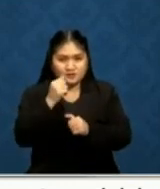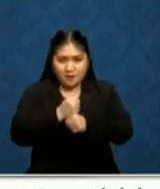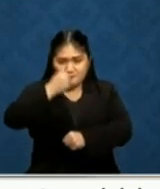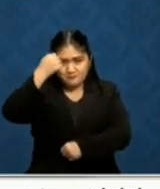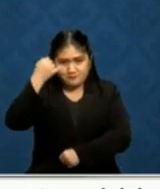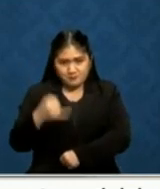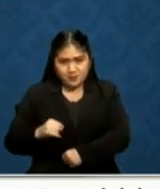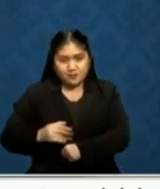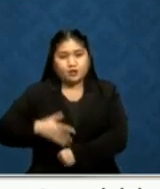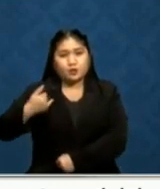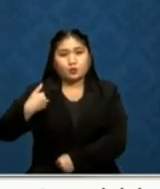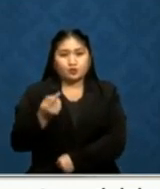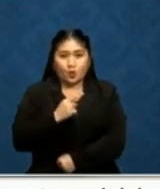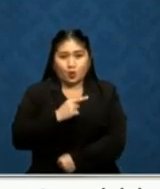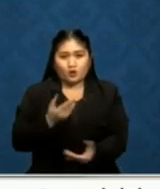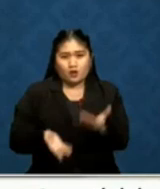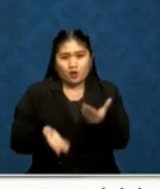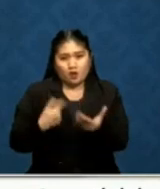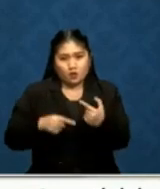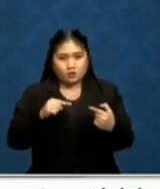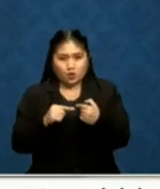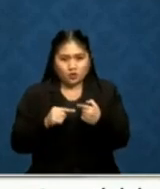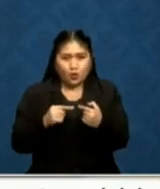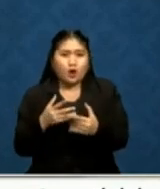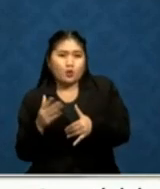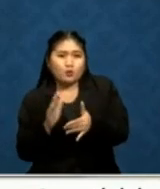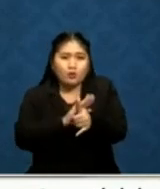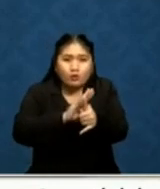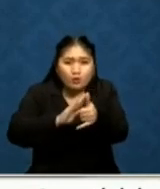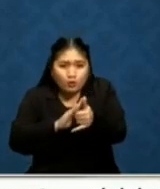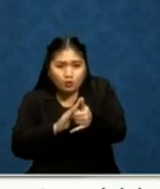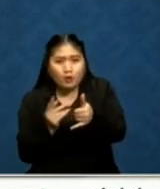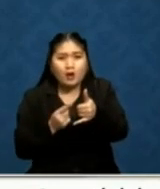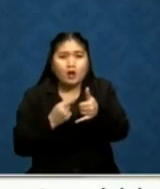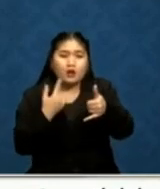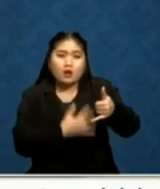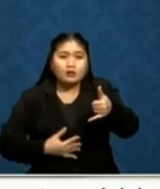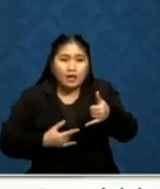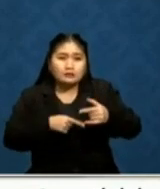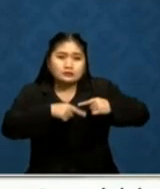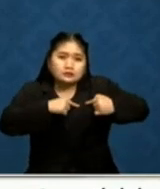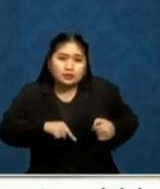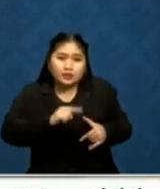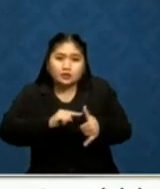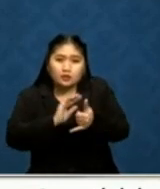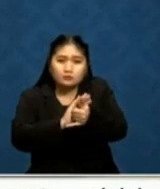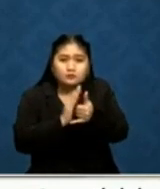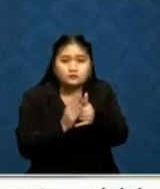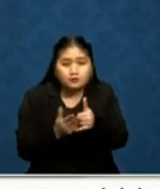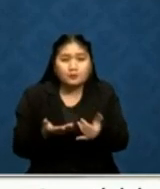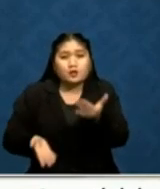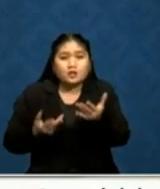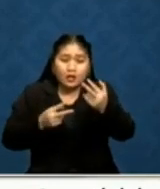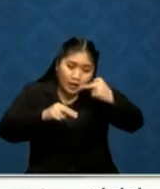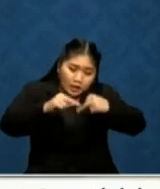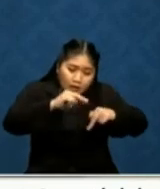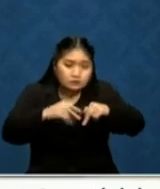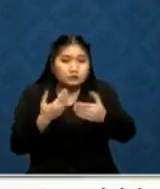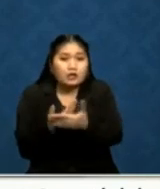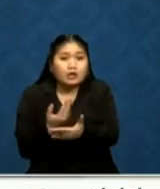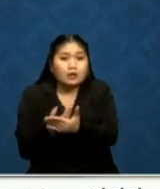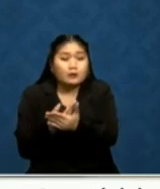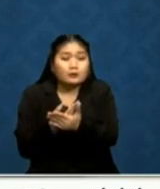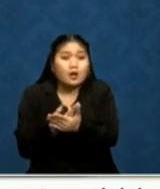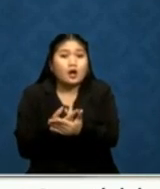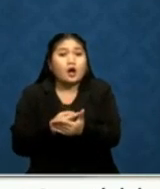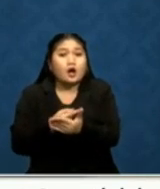ยโดยเฉพาะทางด้านการเยียวยาเหยื่อไม่ว่าจะเป็นทางด้านร่างกายหรือจิตใจหรือทางด้านการรักษาพยาบาล